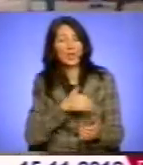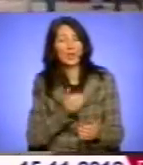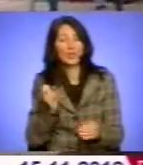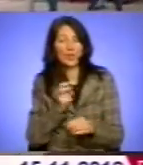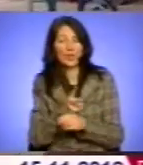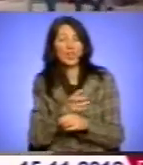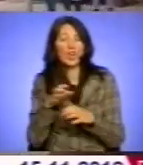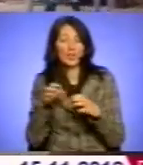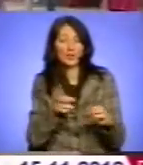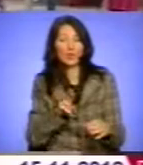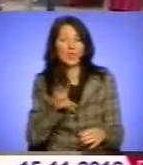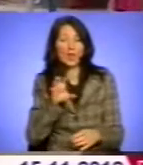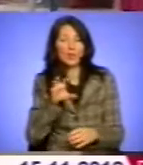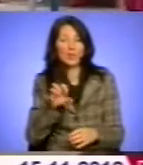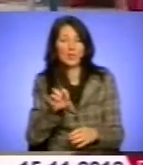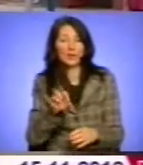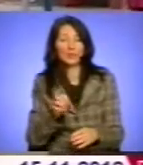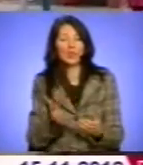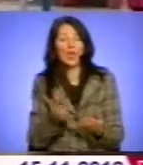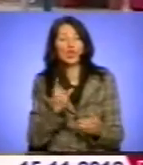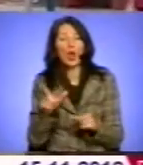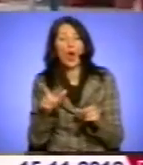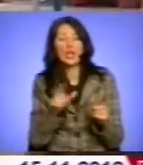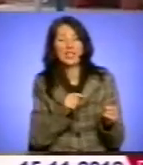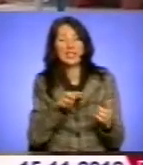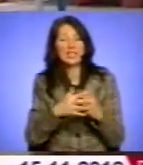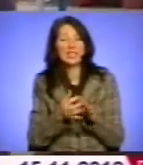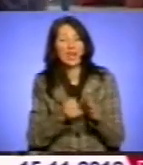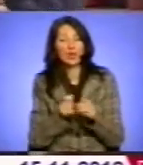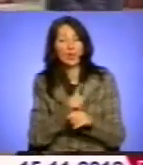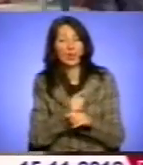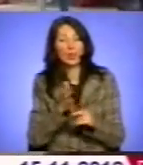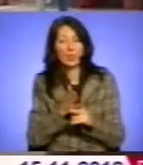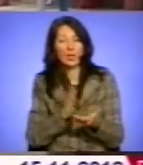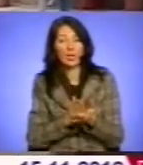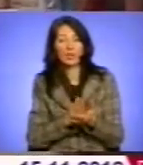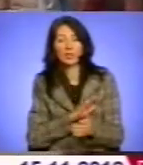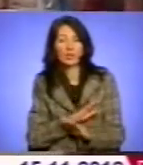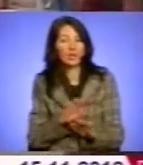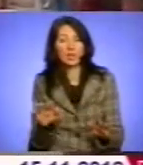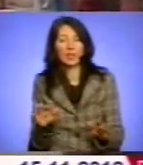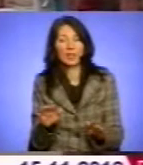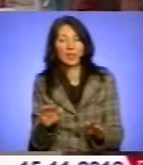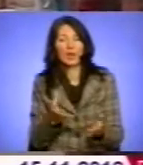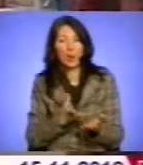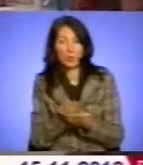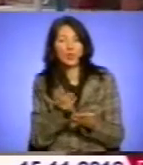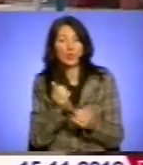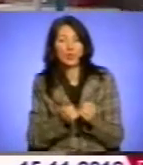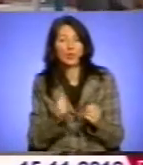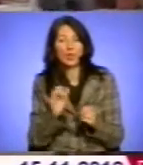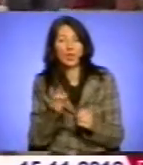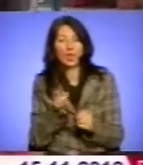Виганяє з автобуса, як пса. А якщо їдете з села до Тернополя, то по пільгах чи ні? Ні, плачу кожен